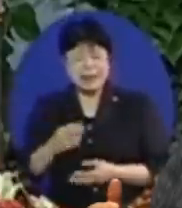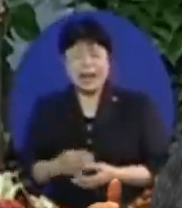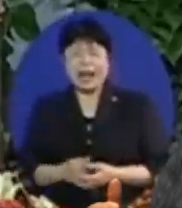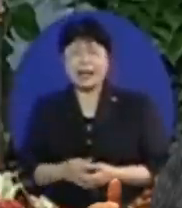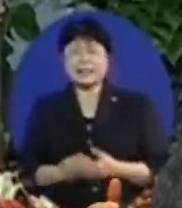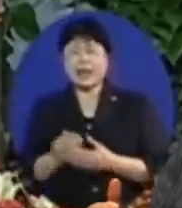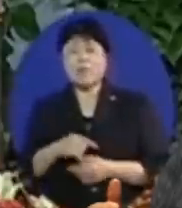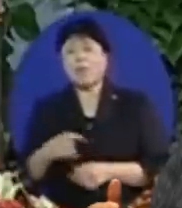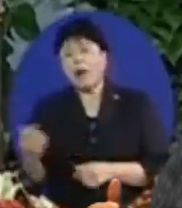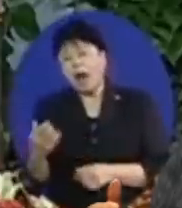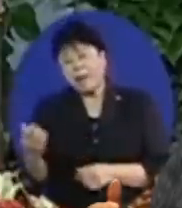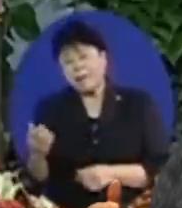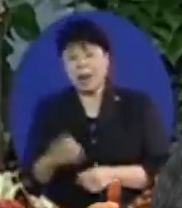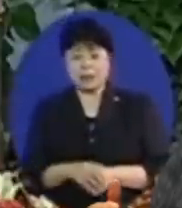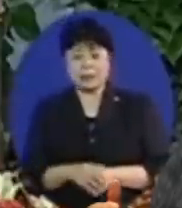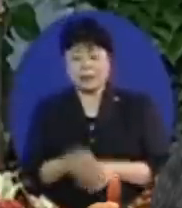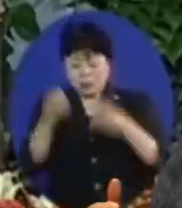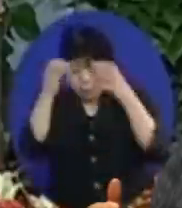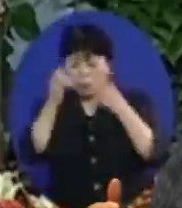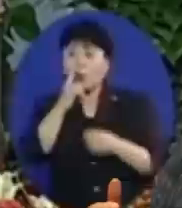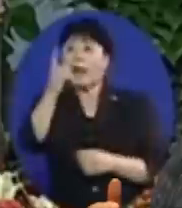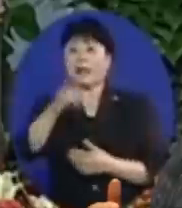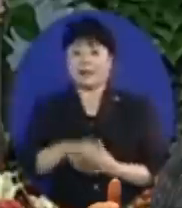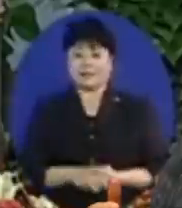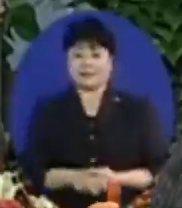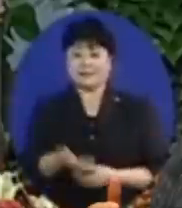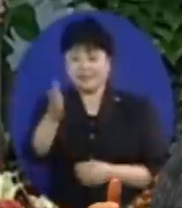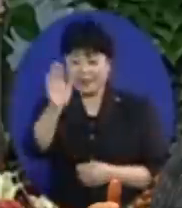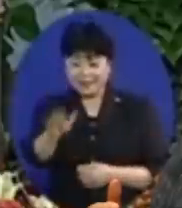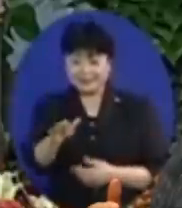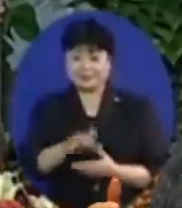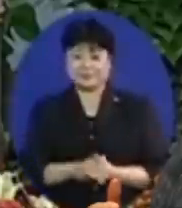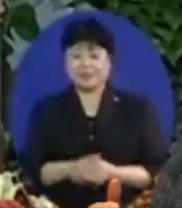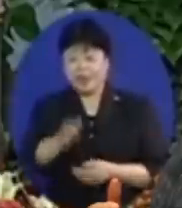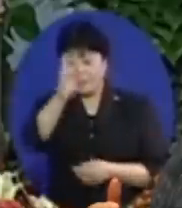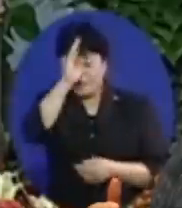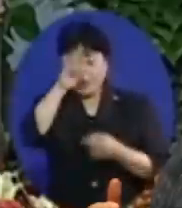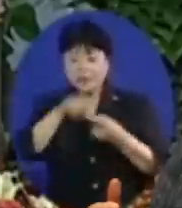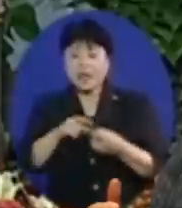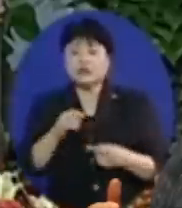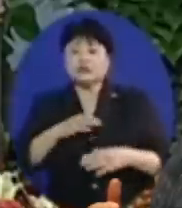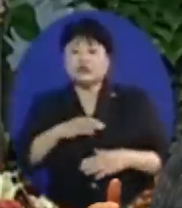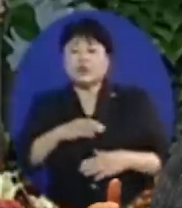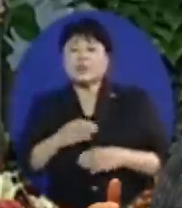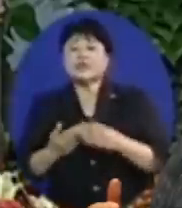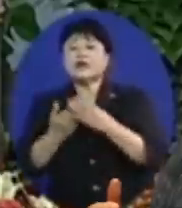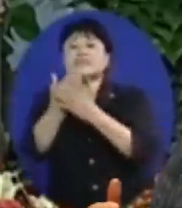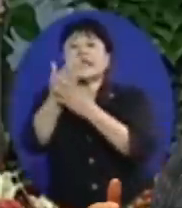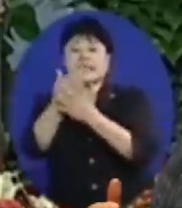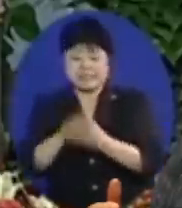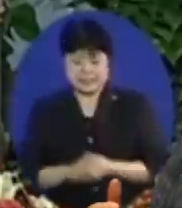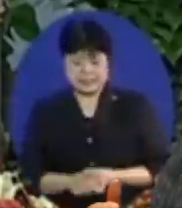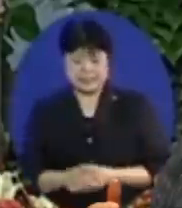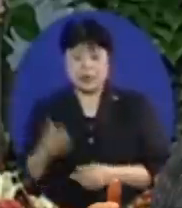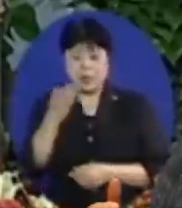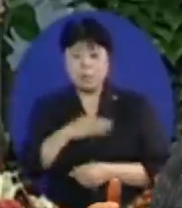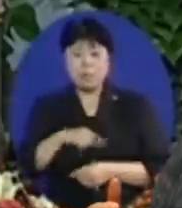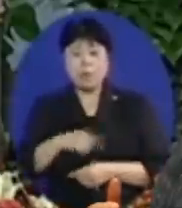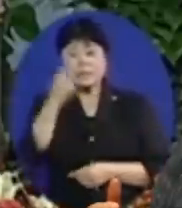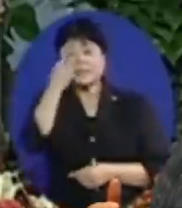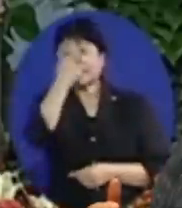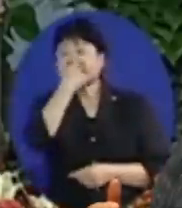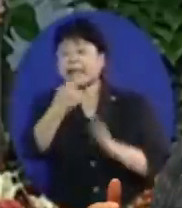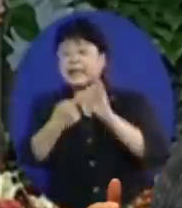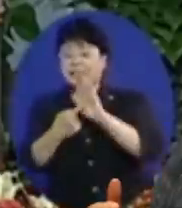온몸이 쑤시고 아프다며 고통을 호소한다고 합니다. 그런데 이것은 병에 대한 두려움에서 생기는 신체적인 증상이라는